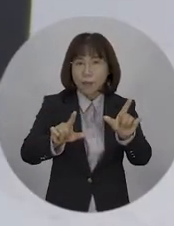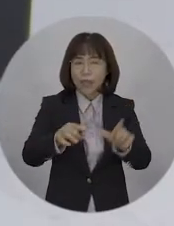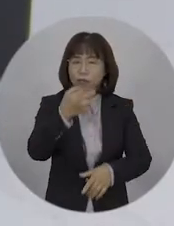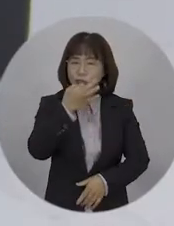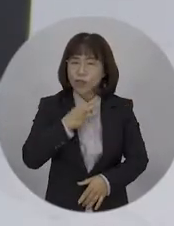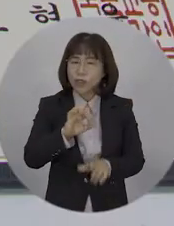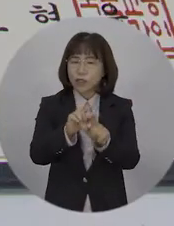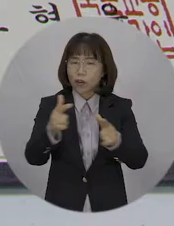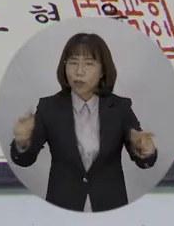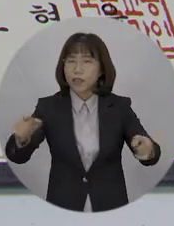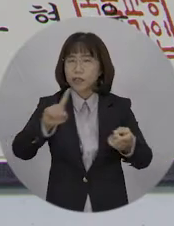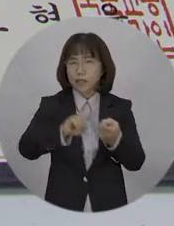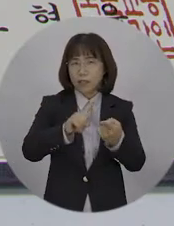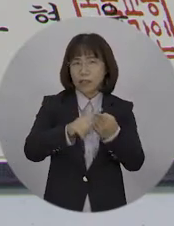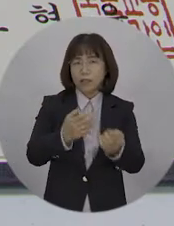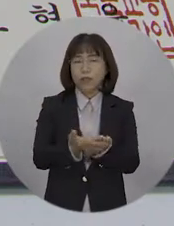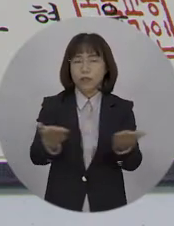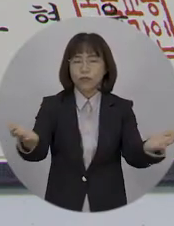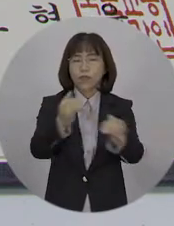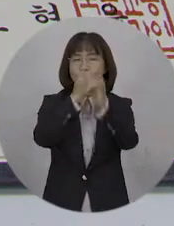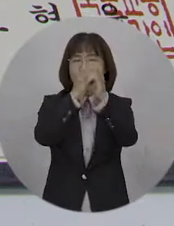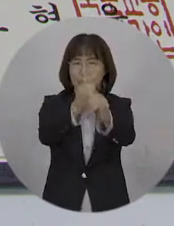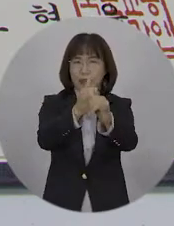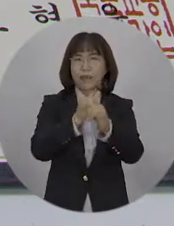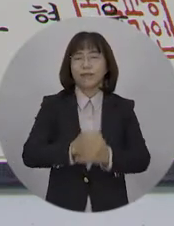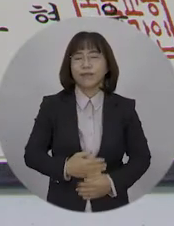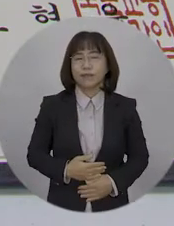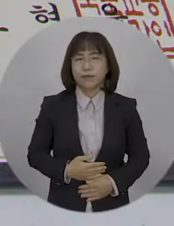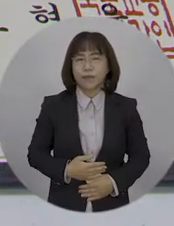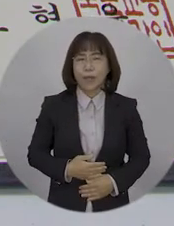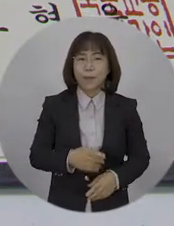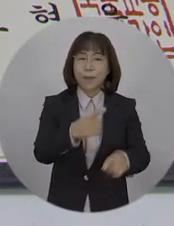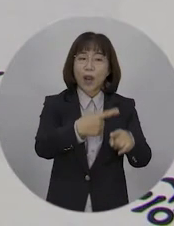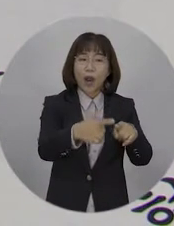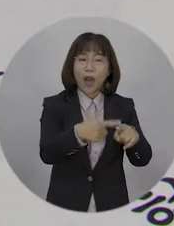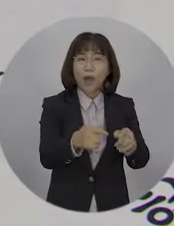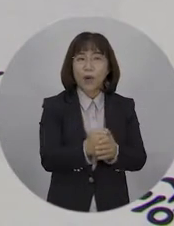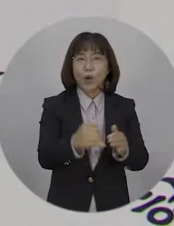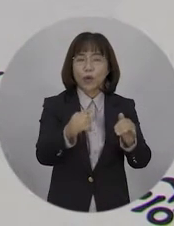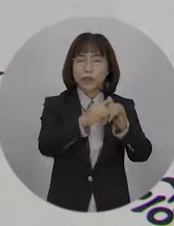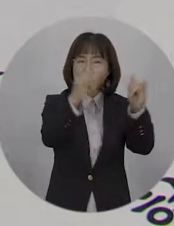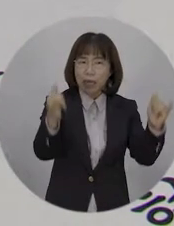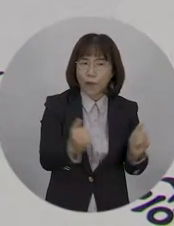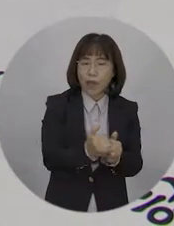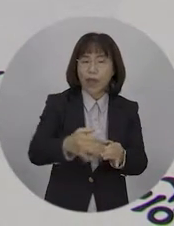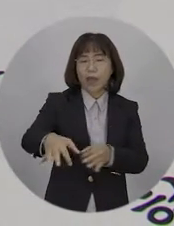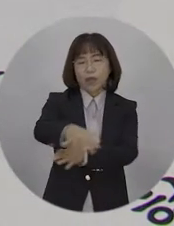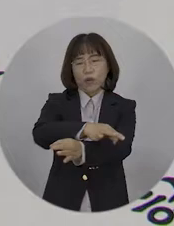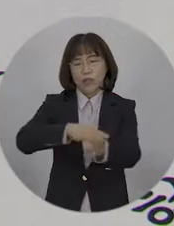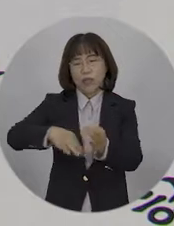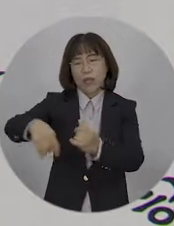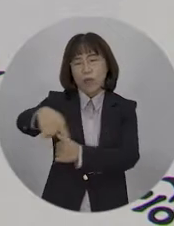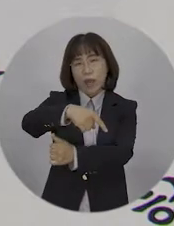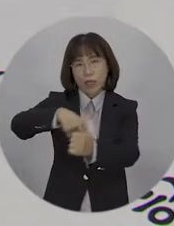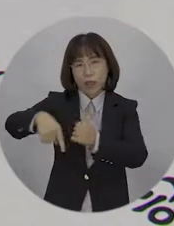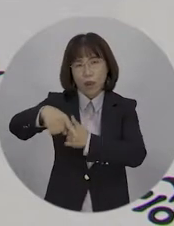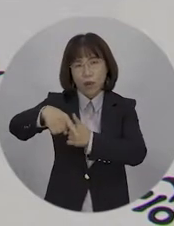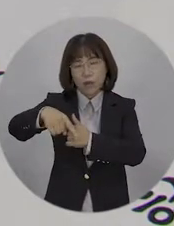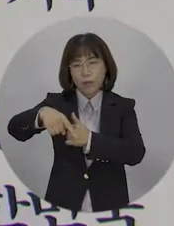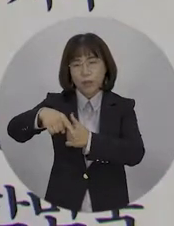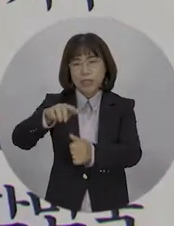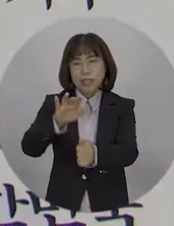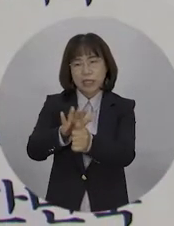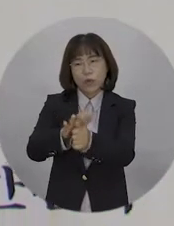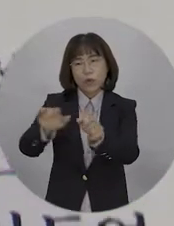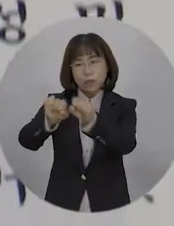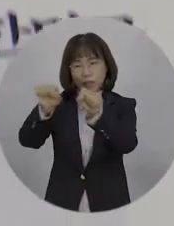경쟁력 향상을 위해 노력한 도시에 수여하는 상입니다. 평가는 도시사회, 도시경제, 도시환경, 지원체계